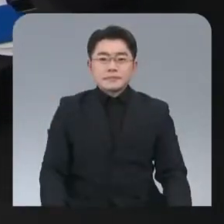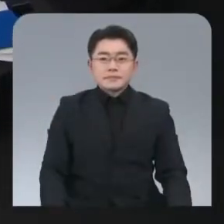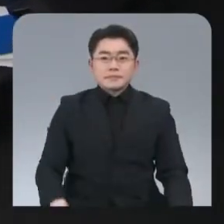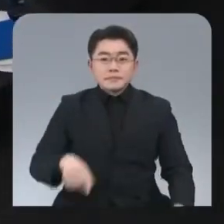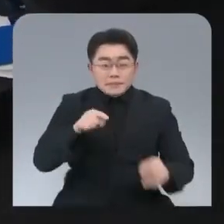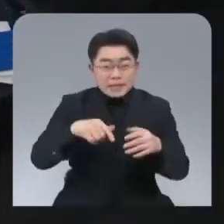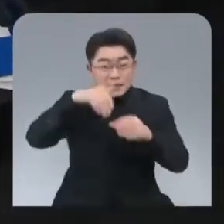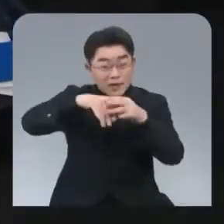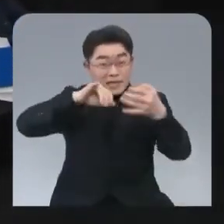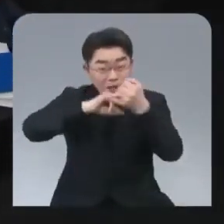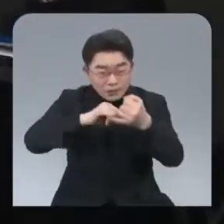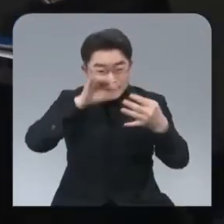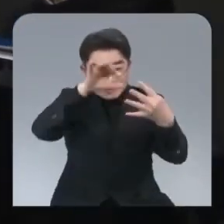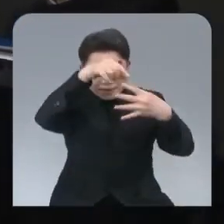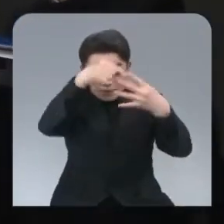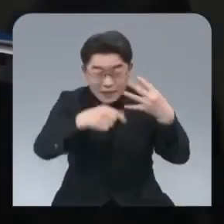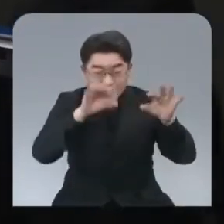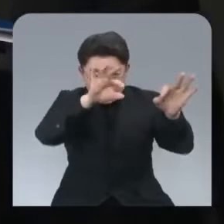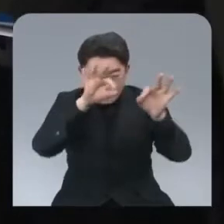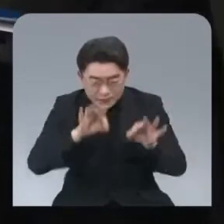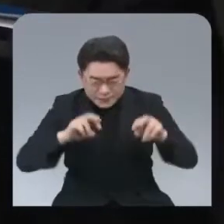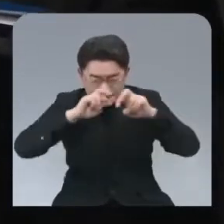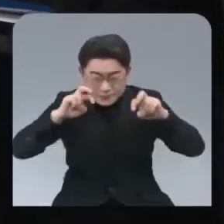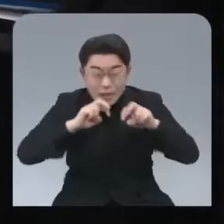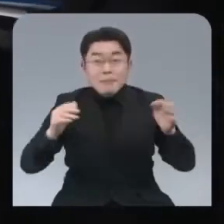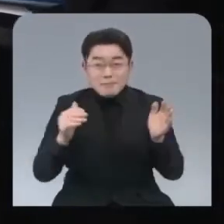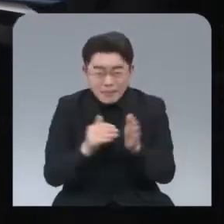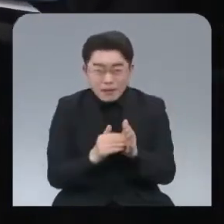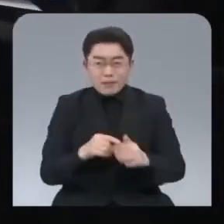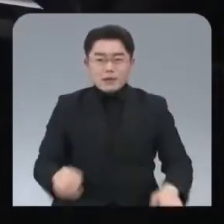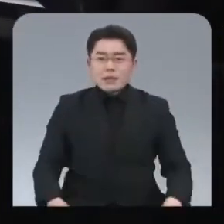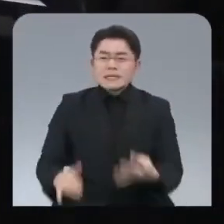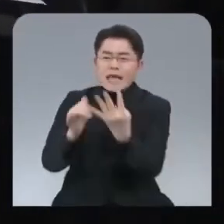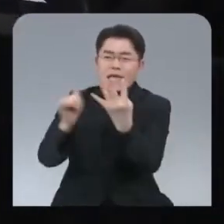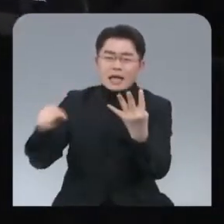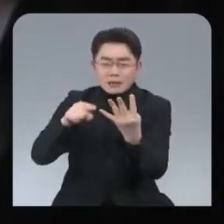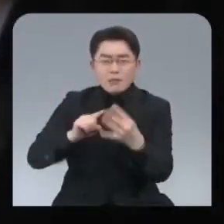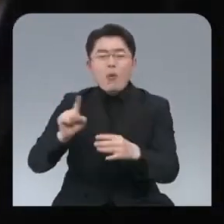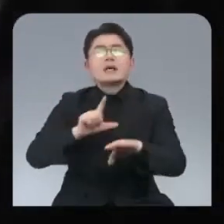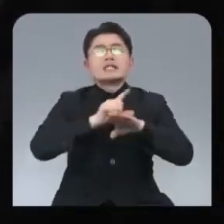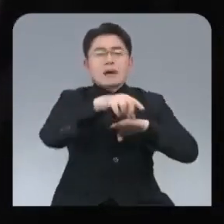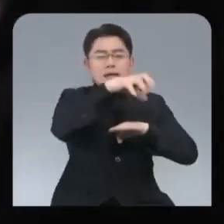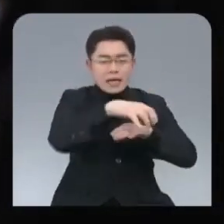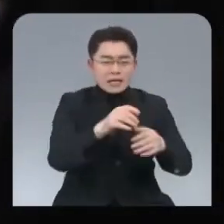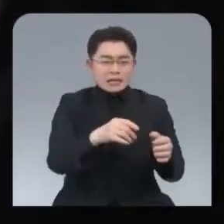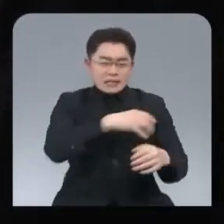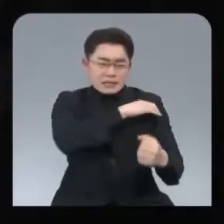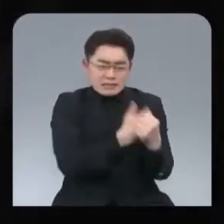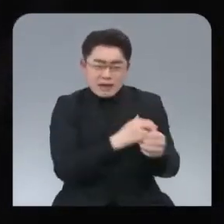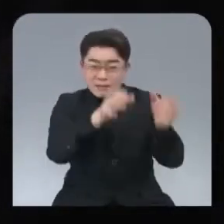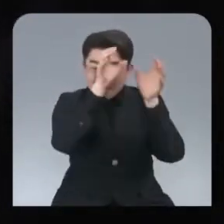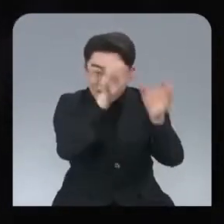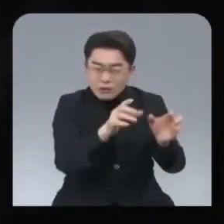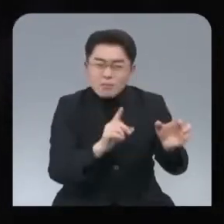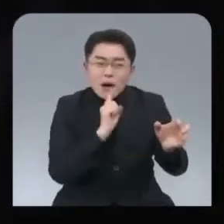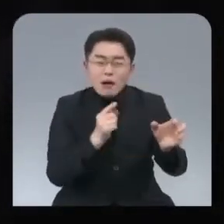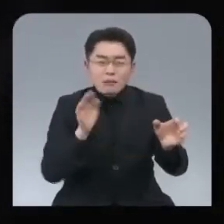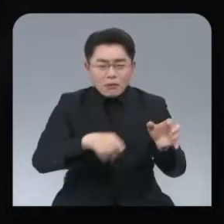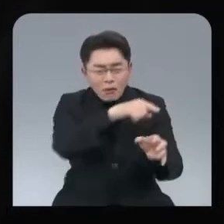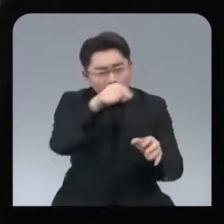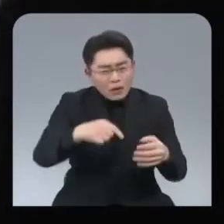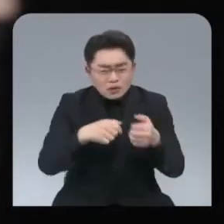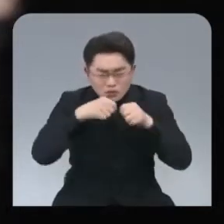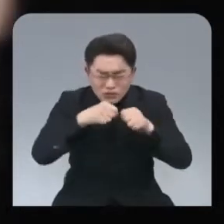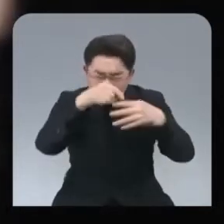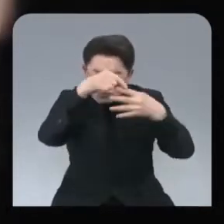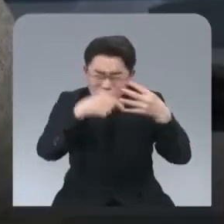함께 분석한 한국 정당 학회에 자문단 은 후버 모드가 붕권 을 말하지만 구체성 은 부족하다고 총평 했습니다